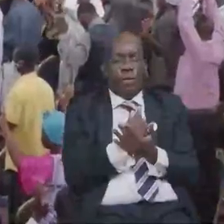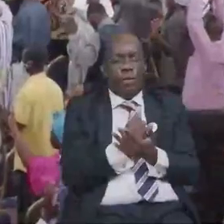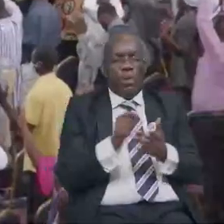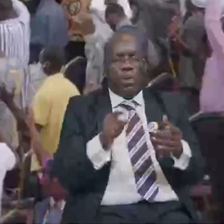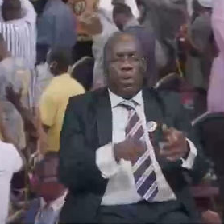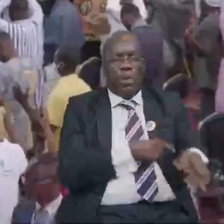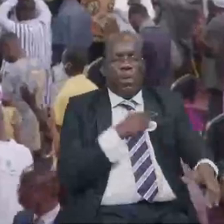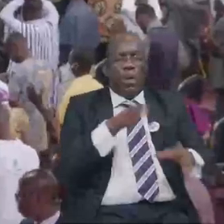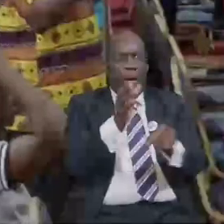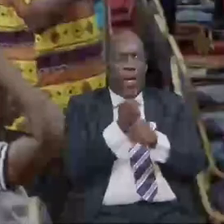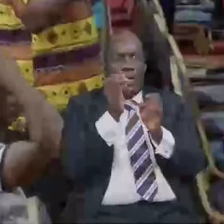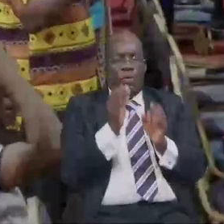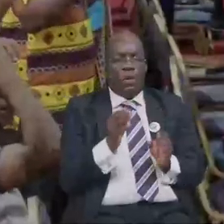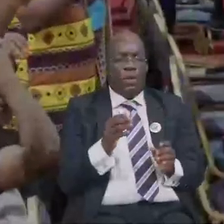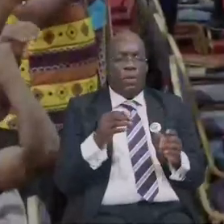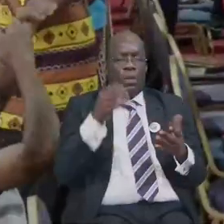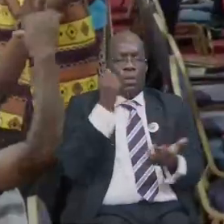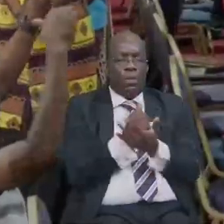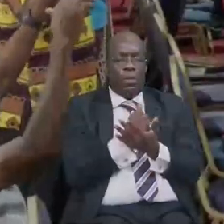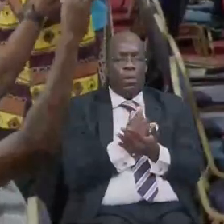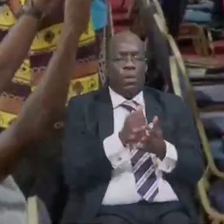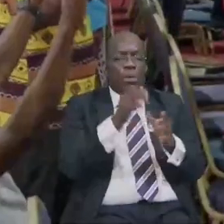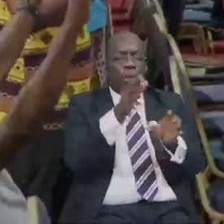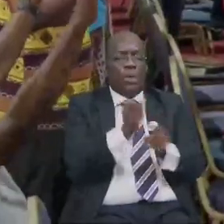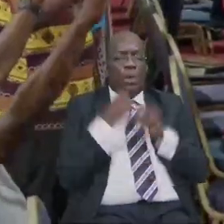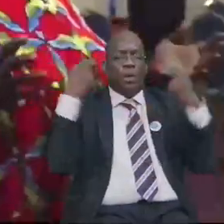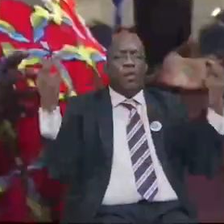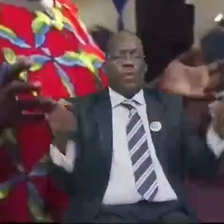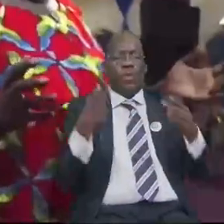longue réalisation, longue victoire.